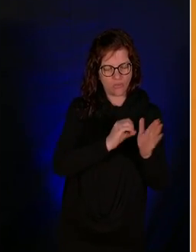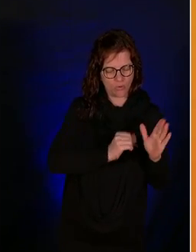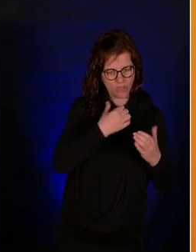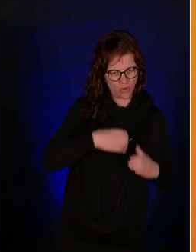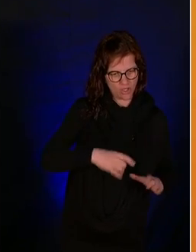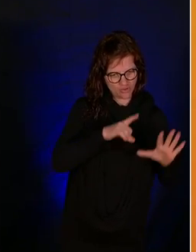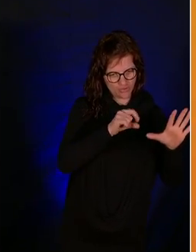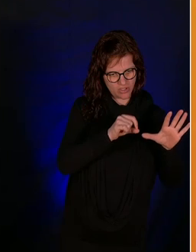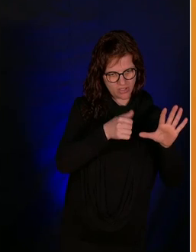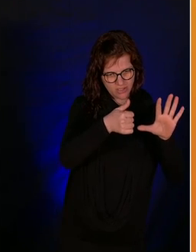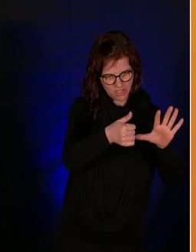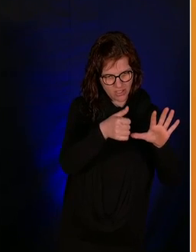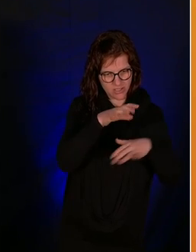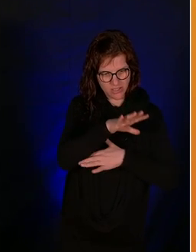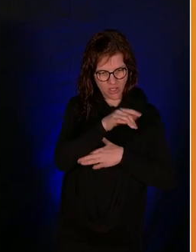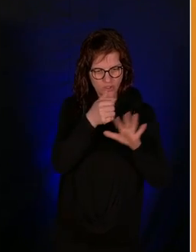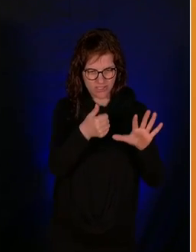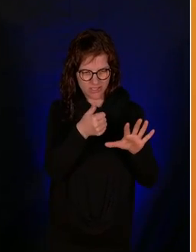76, 56 syndiqués.